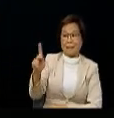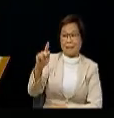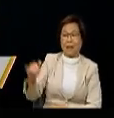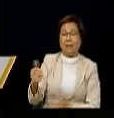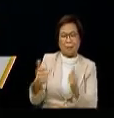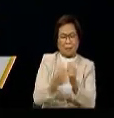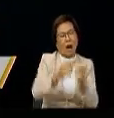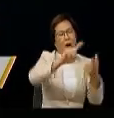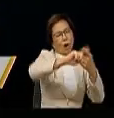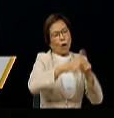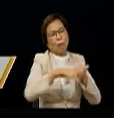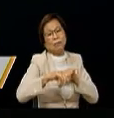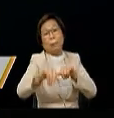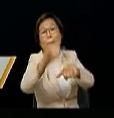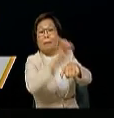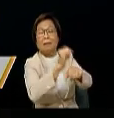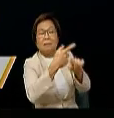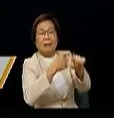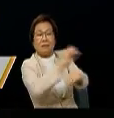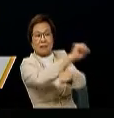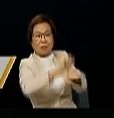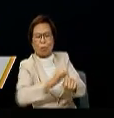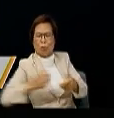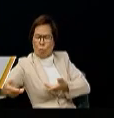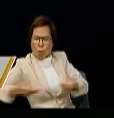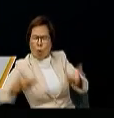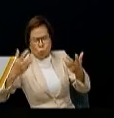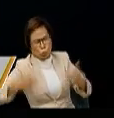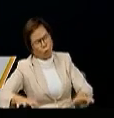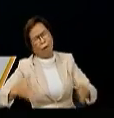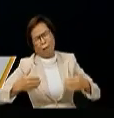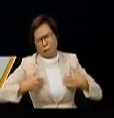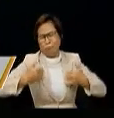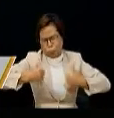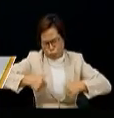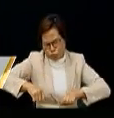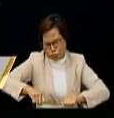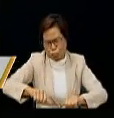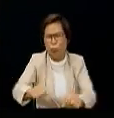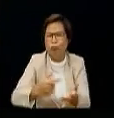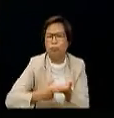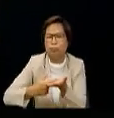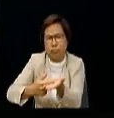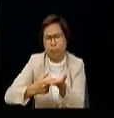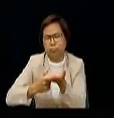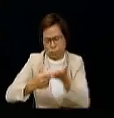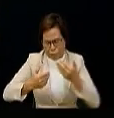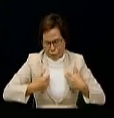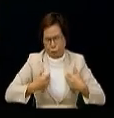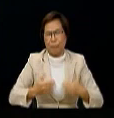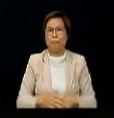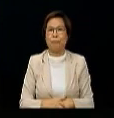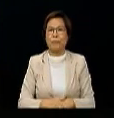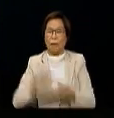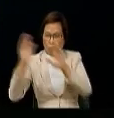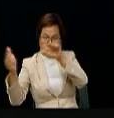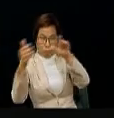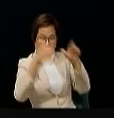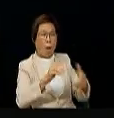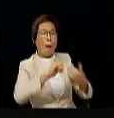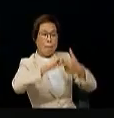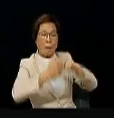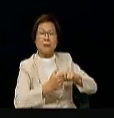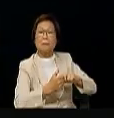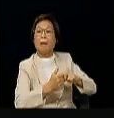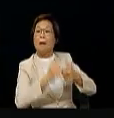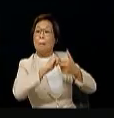rekan sejawat and daripada Singapura mendingan sedang diadakan Hai beralih kepada isu